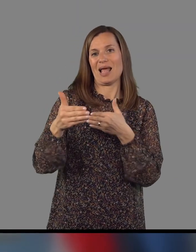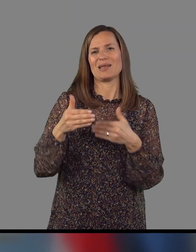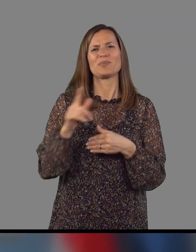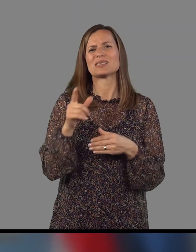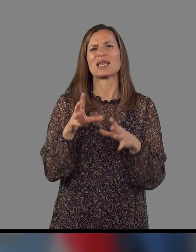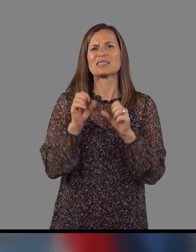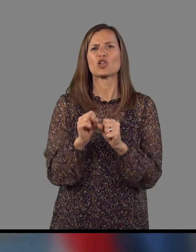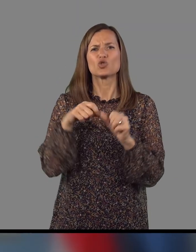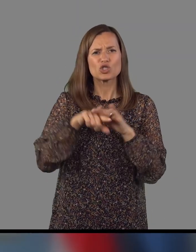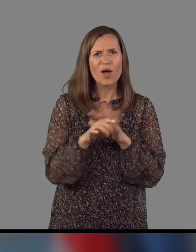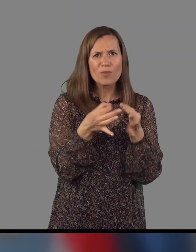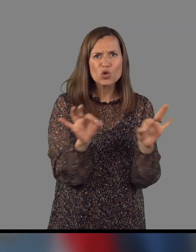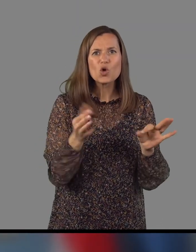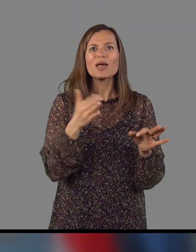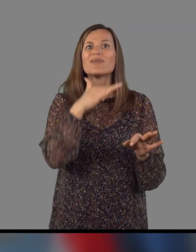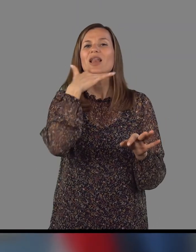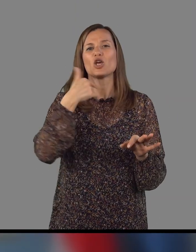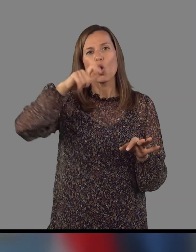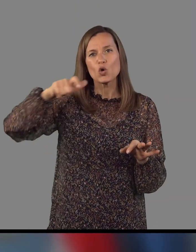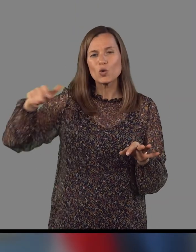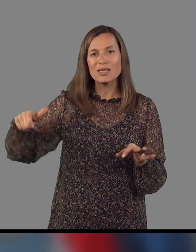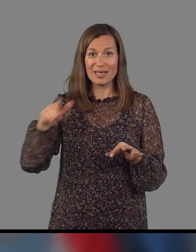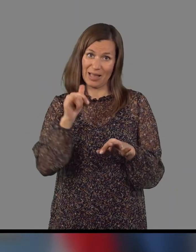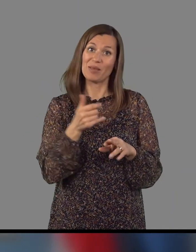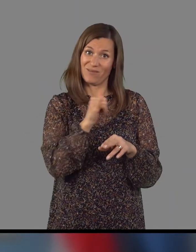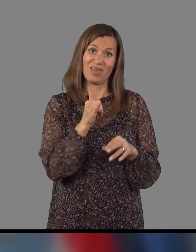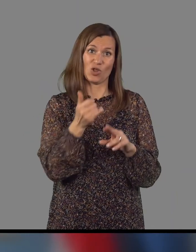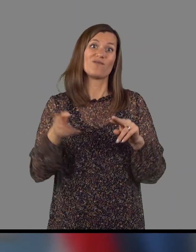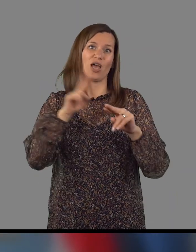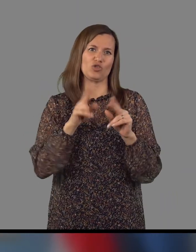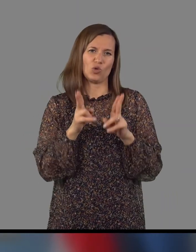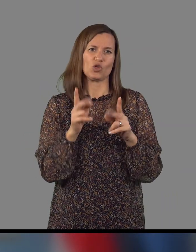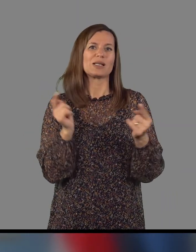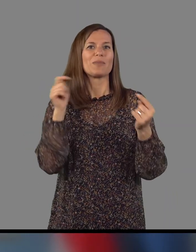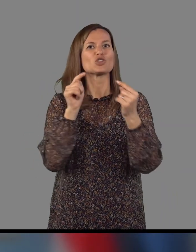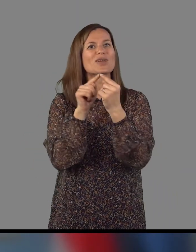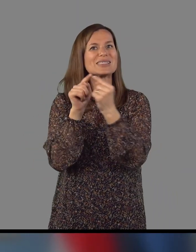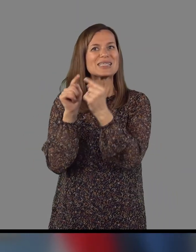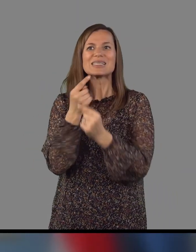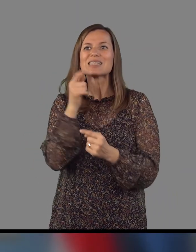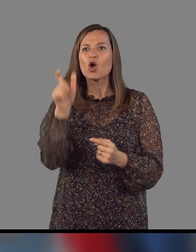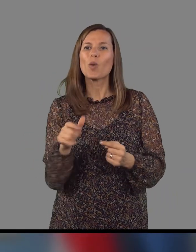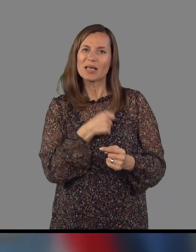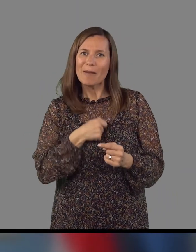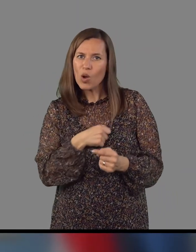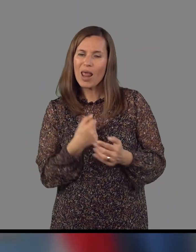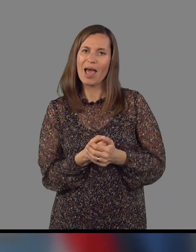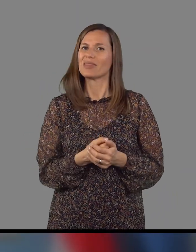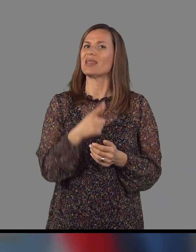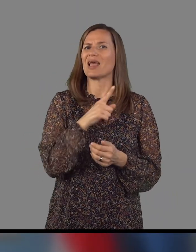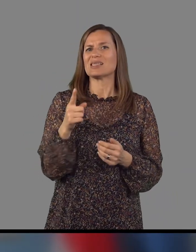se ne zadržuješ v prostorih, kjer je veliko ljudi, ker tam je zmeraj več možnosti, da prideš v stik s kom, ki je bolan, da